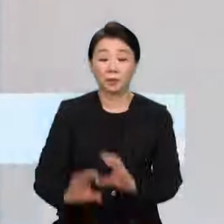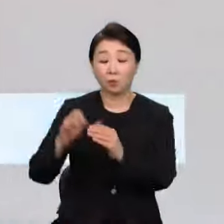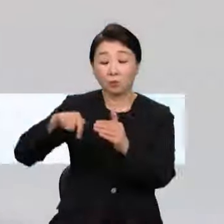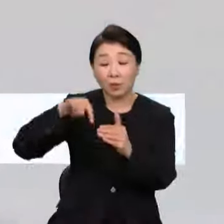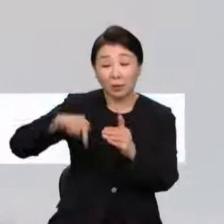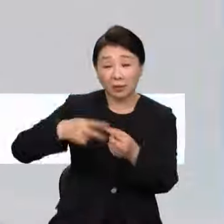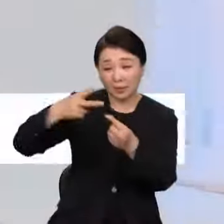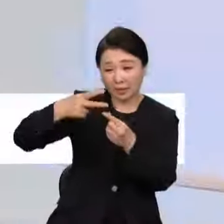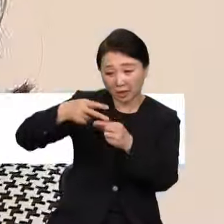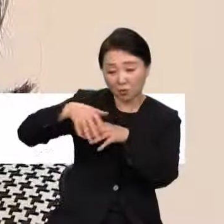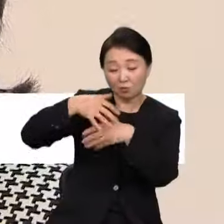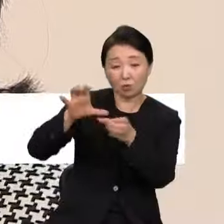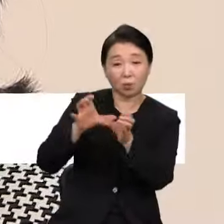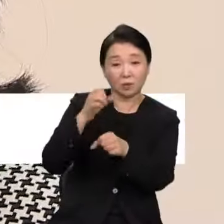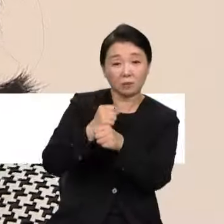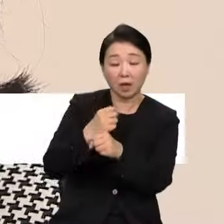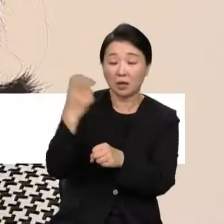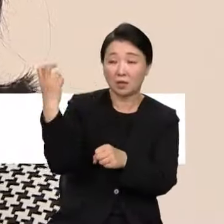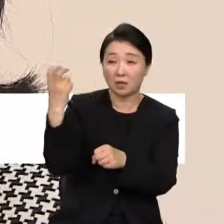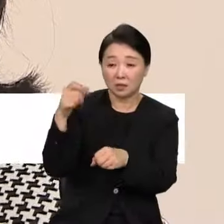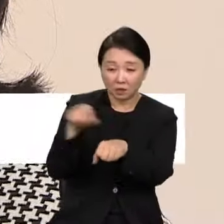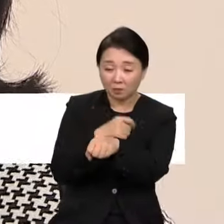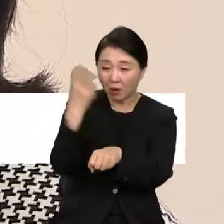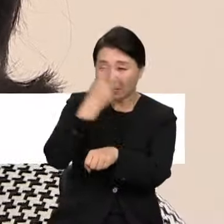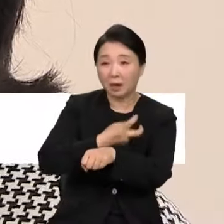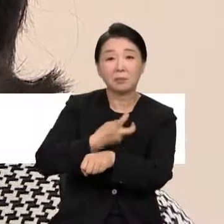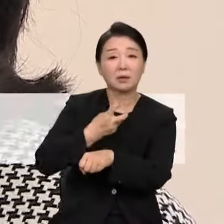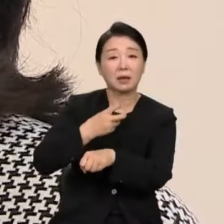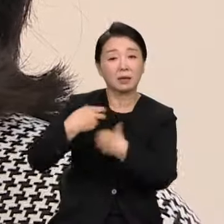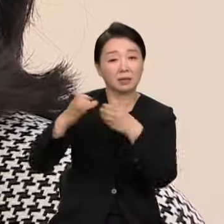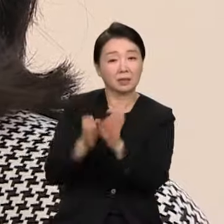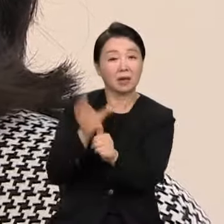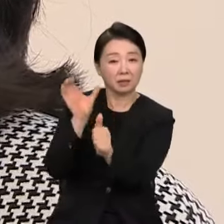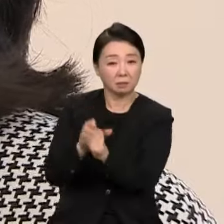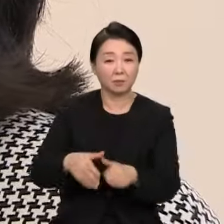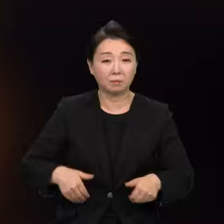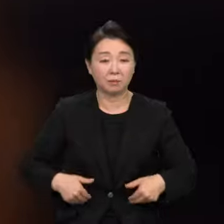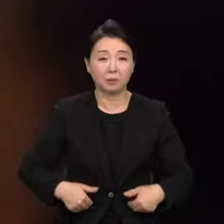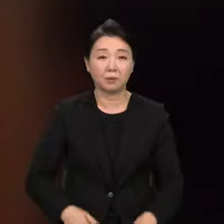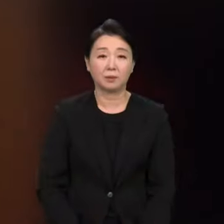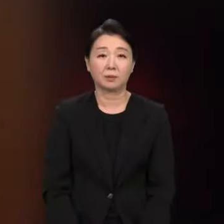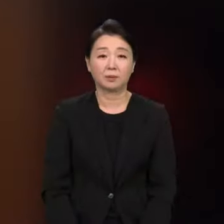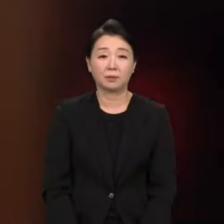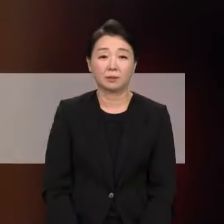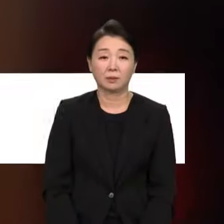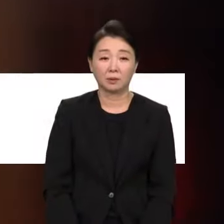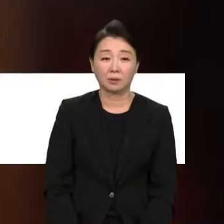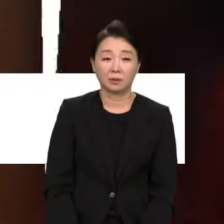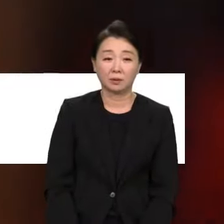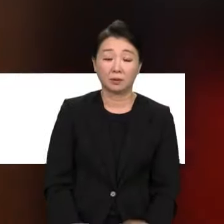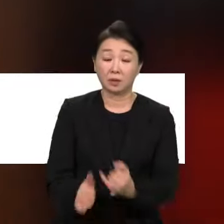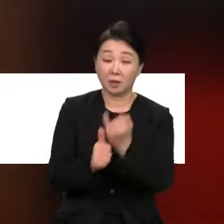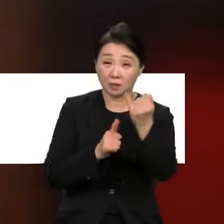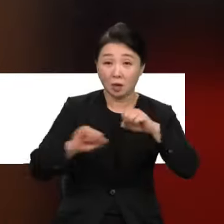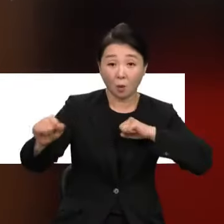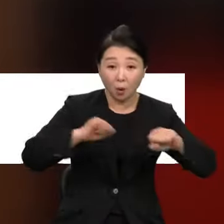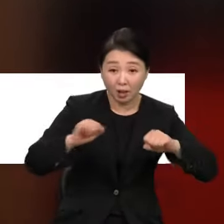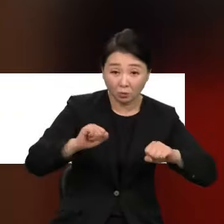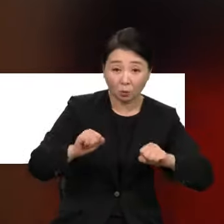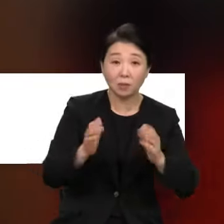2부속실 설치와 특별 감찰관 임명 등을 촉구하는 목소리가 계속되고 있습니다 활동을 시작해